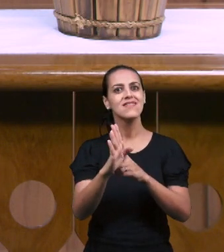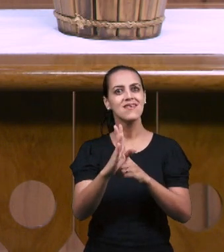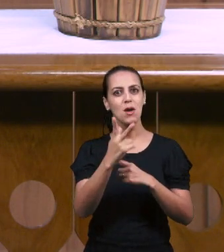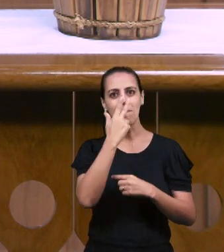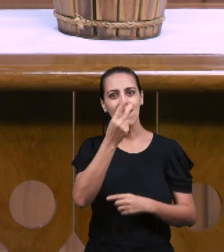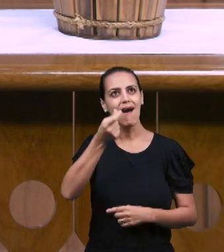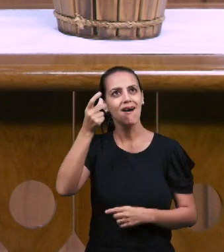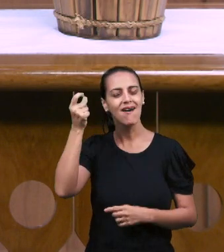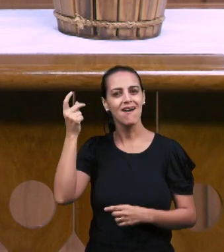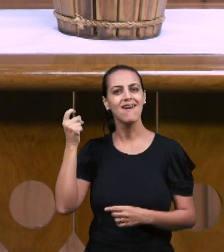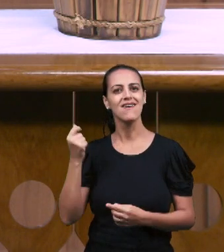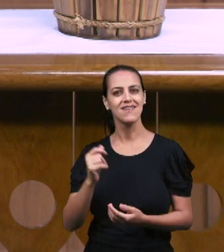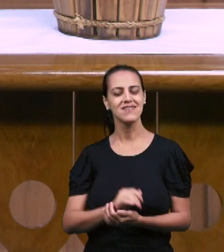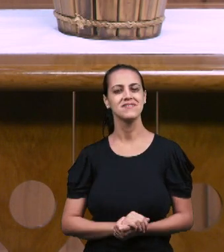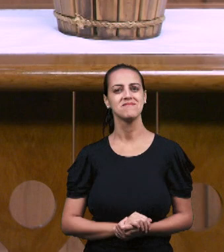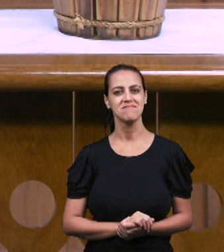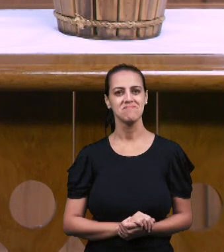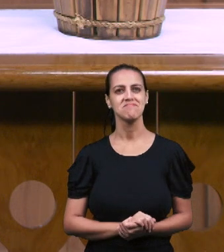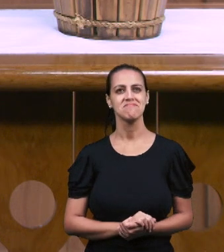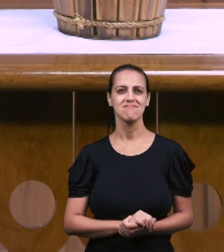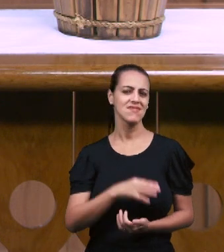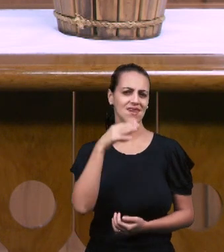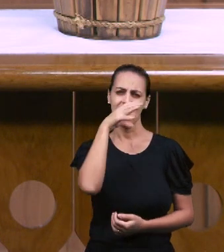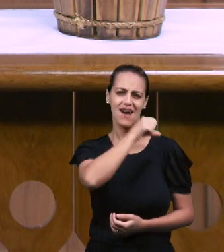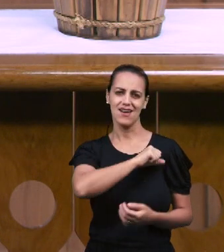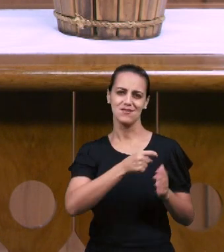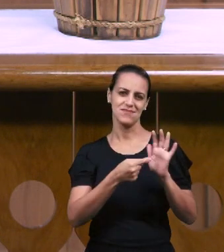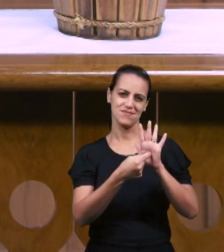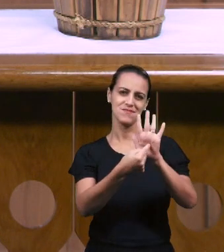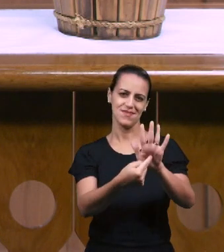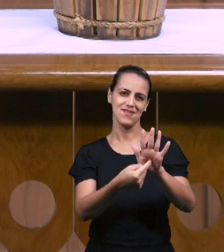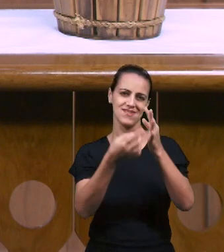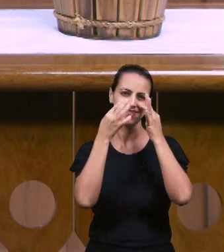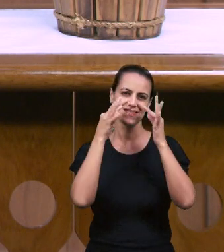avec nous à plus longtemps. C'est un témoignage rapide